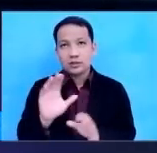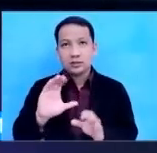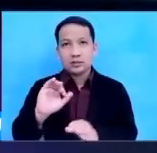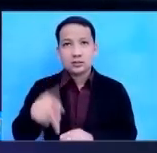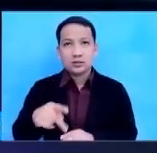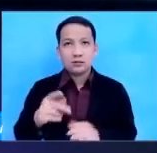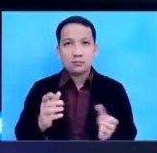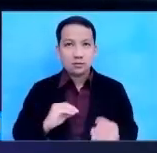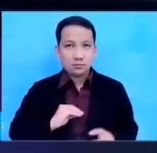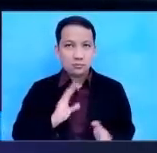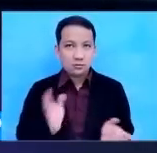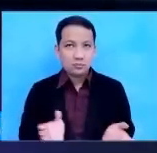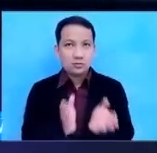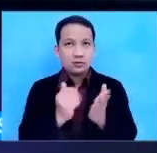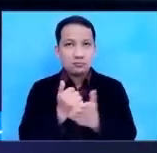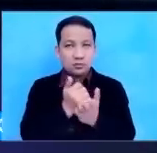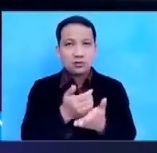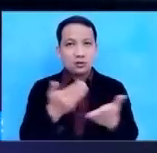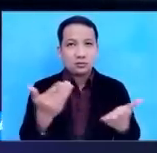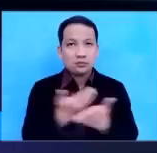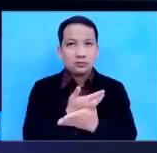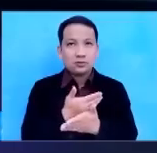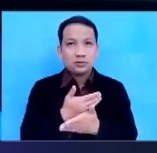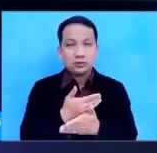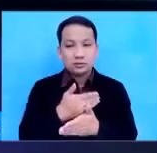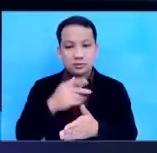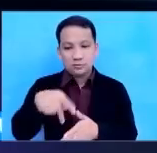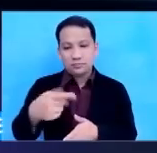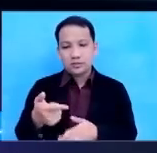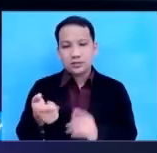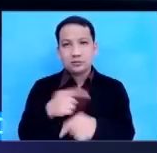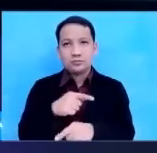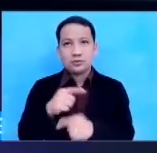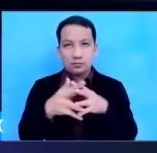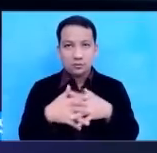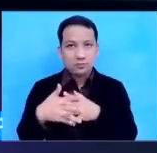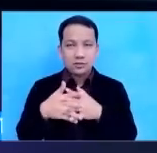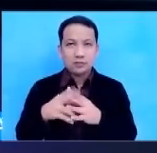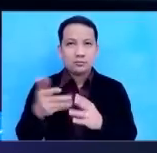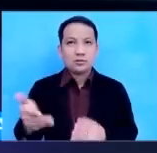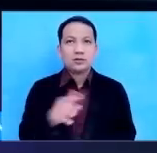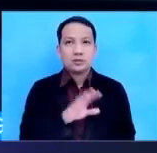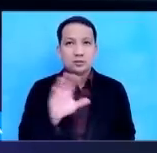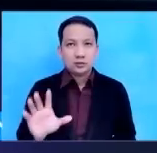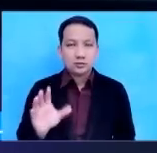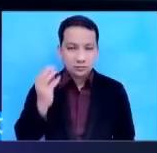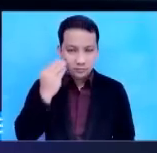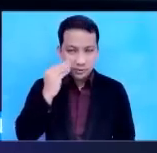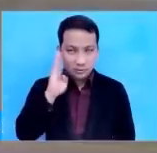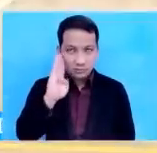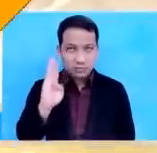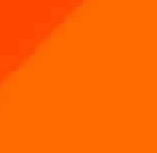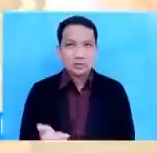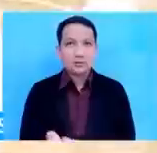ang koponan sa tulong ng bagong point guard galing Amerika. Nasa frontline na balitang yan si Marti Bautista.